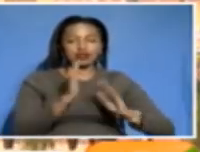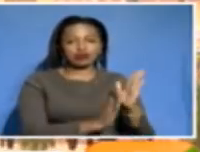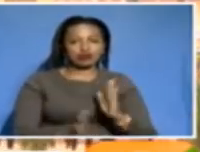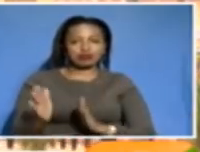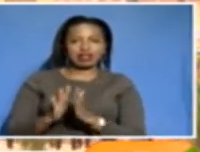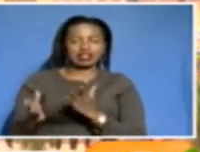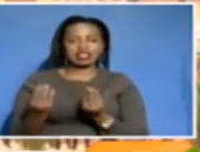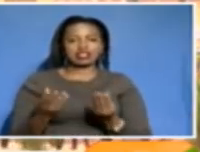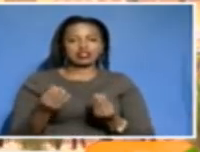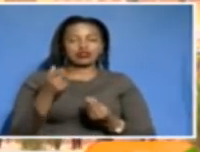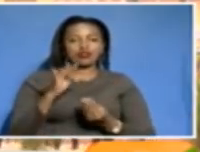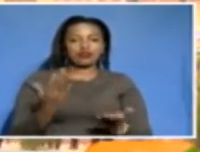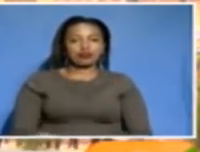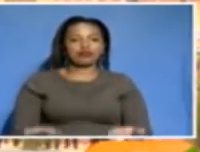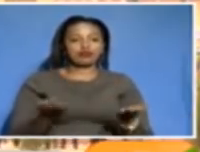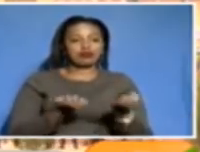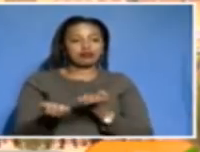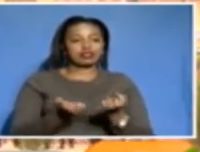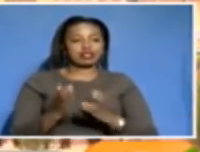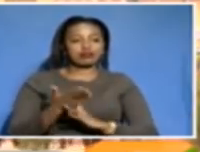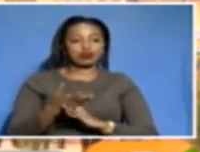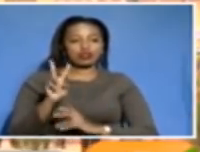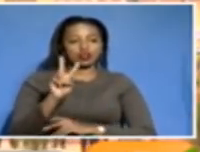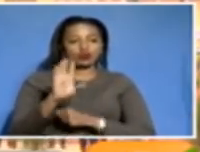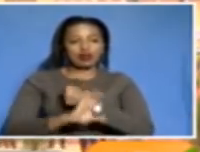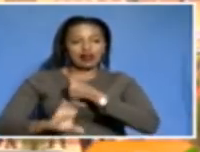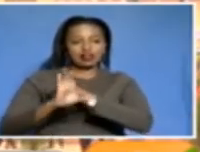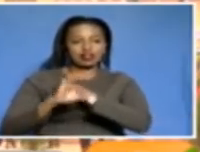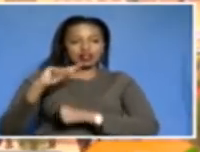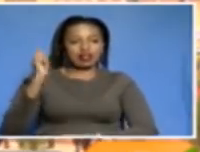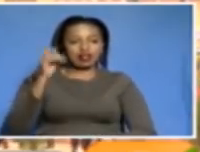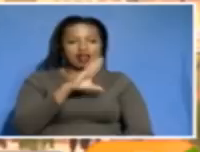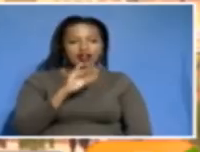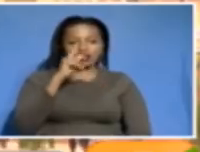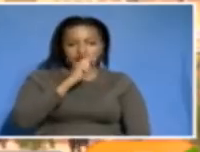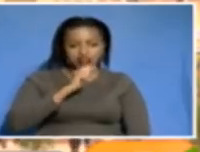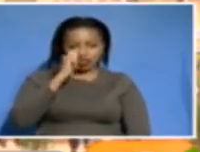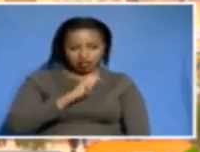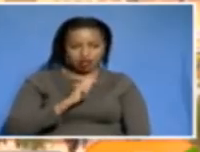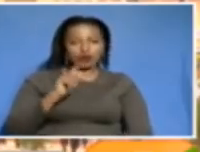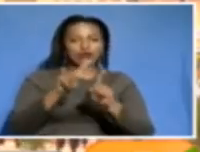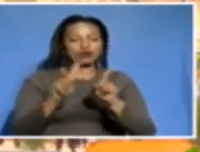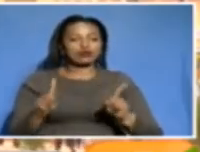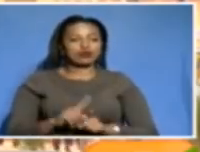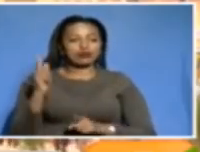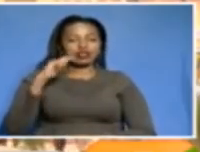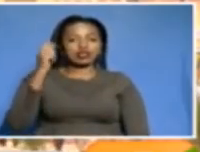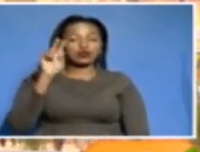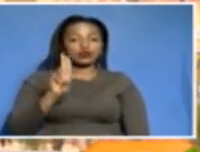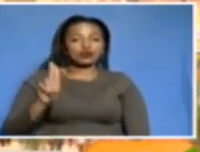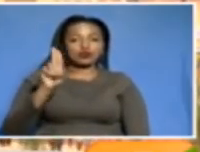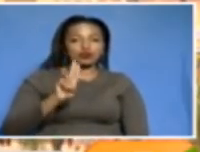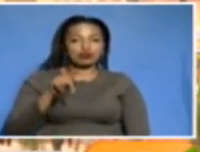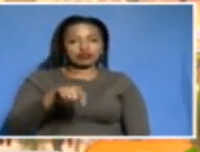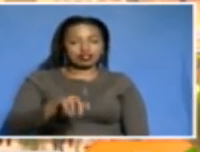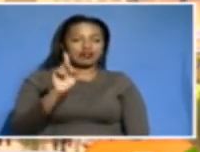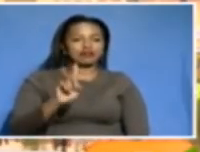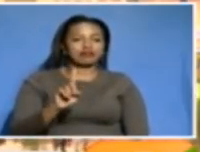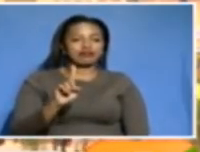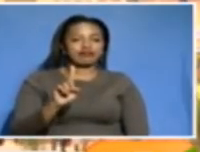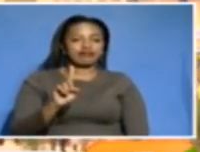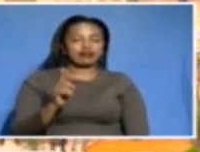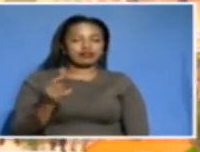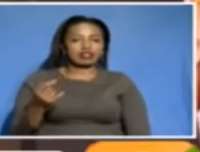kutoa vikwazo vya kufanya biashara kati ya nchi hizi mbili, Kenya na Tanzania. Huku usemi wa Rais Uhuru Kenyatta ukiwiana na ule wa